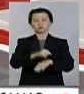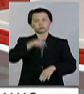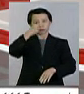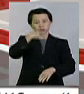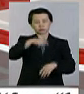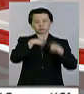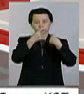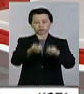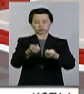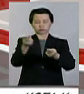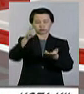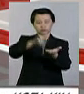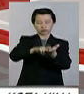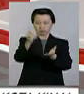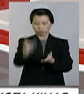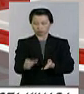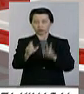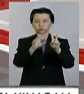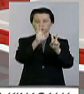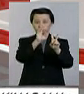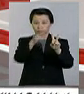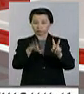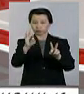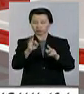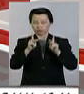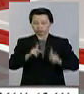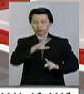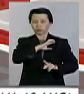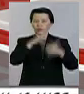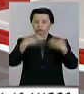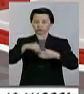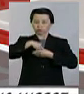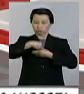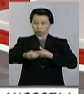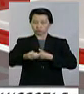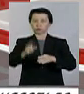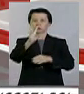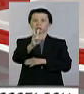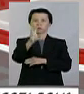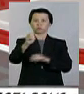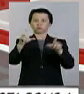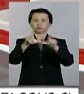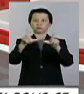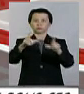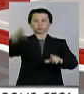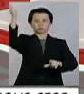berkata, sejak hari penamaan calon pada 29 September lalu, pihak polis sudah mengeluarkan 60 permit